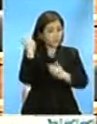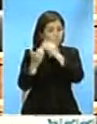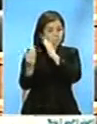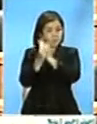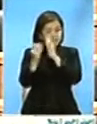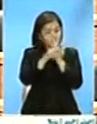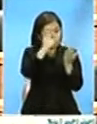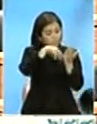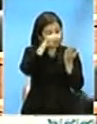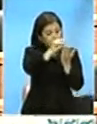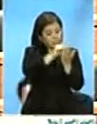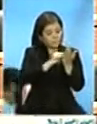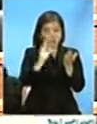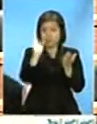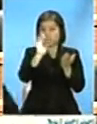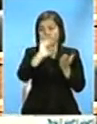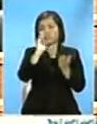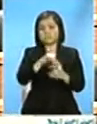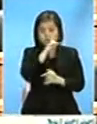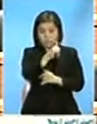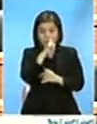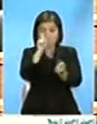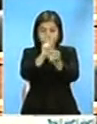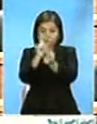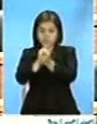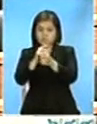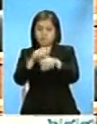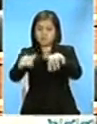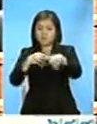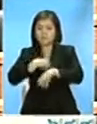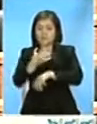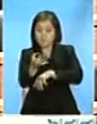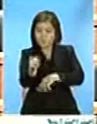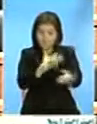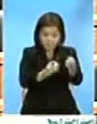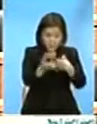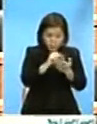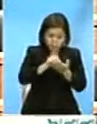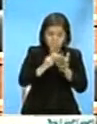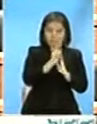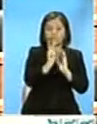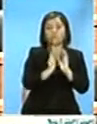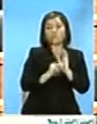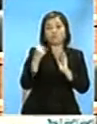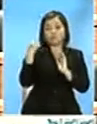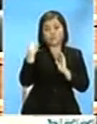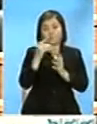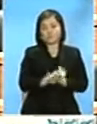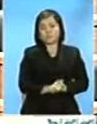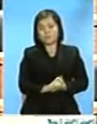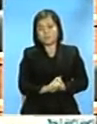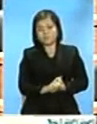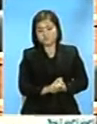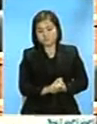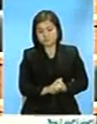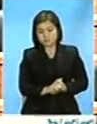อย่างเดียวนะครับจุดที่เราใช้คำเปรียบเทียบสภาท่านโทษนะอาจจะยังไม่ถึ